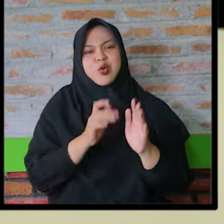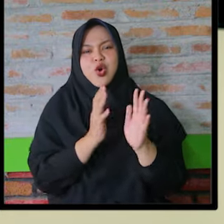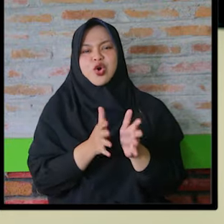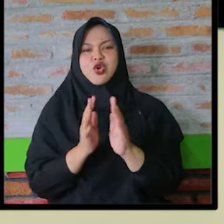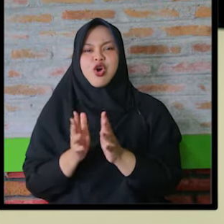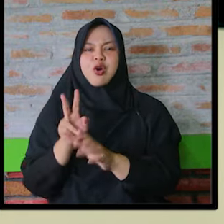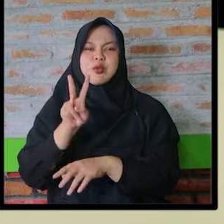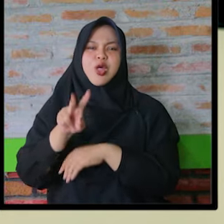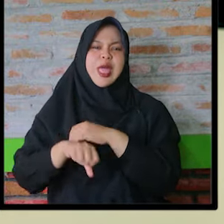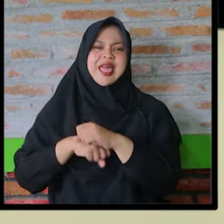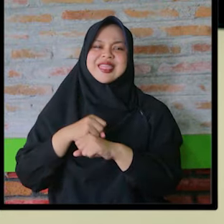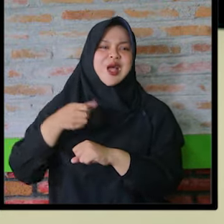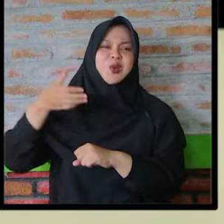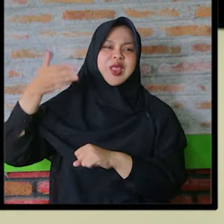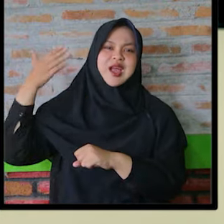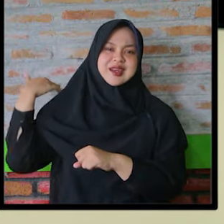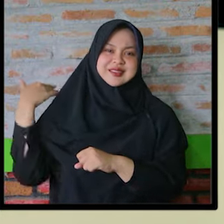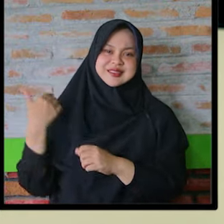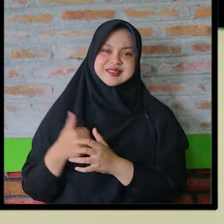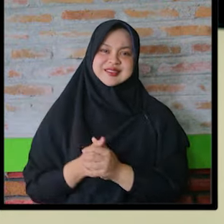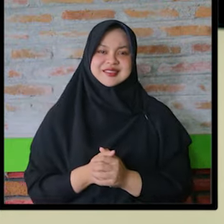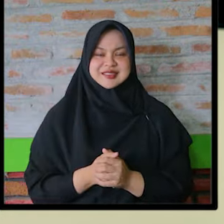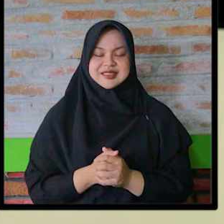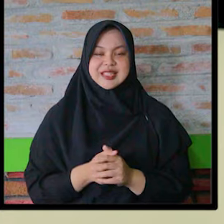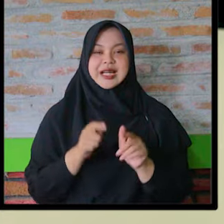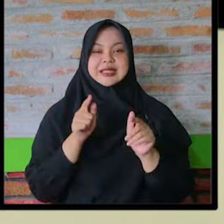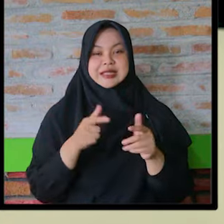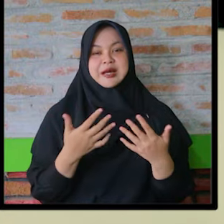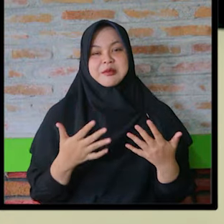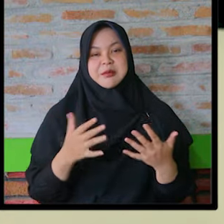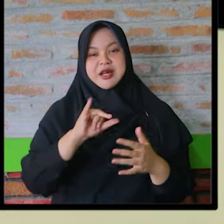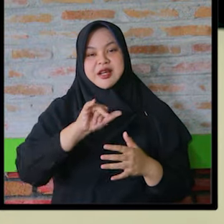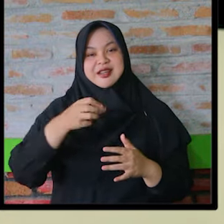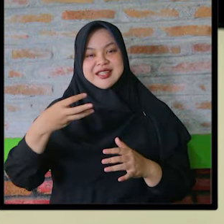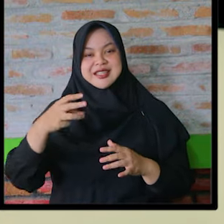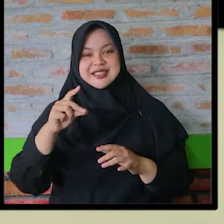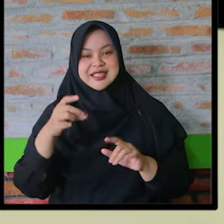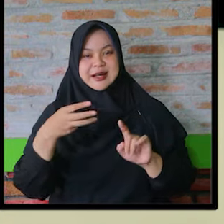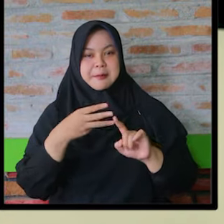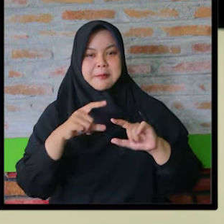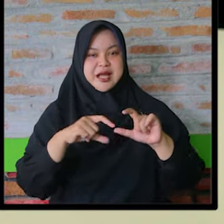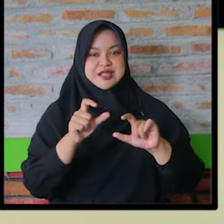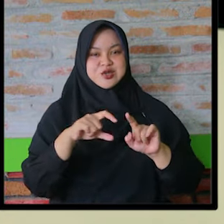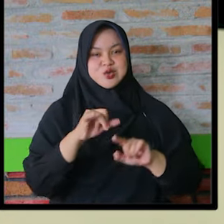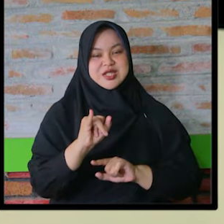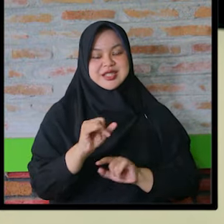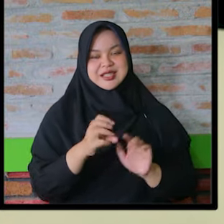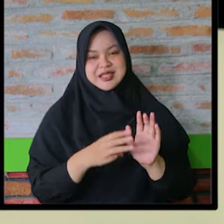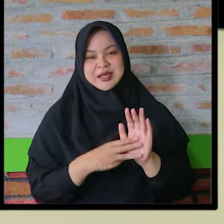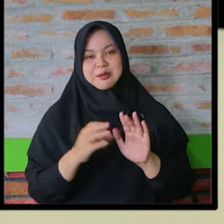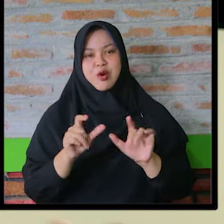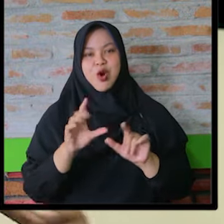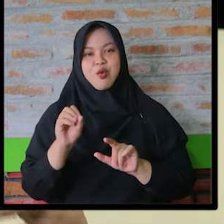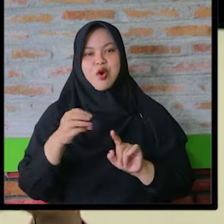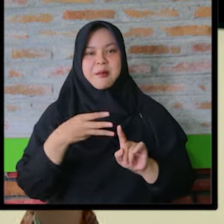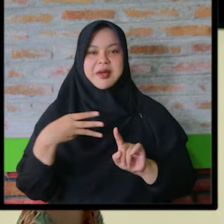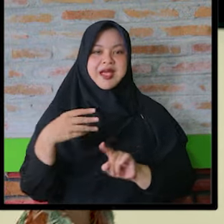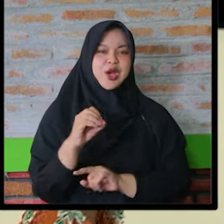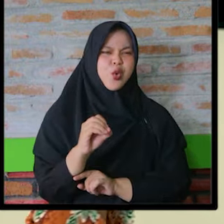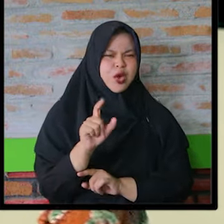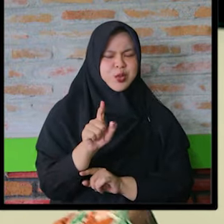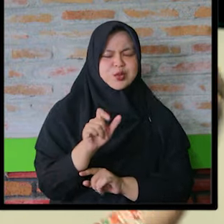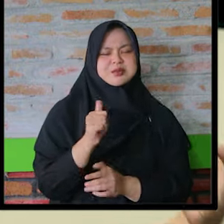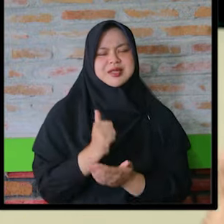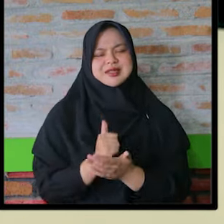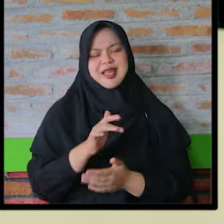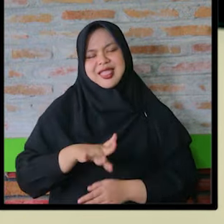yang 2 tahun tadi ya 2 tahun ya memang jerbasuki maow beo gitu ya ini sangat kerasa ketika kita kemarin misalnya